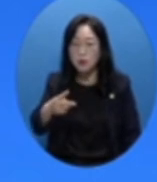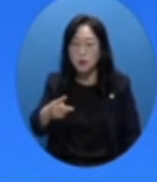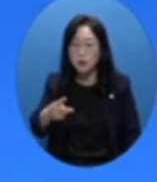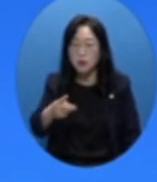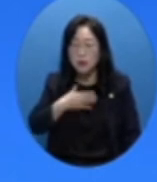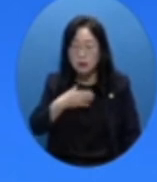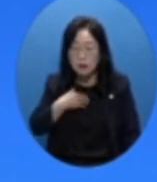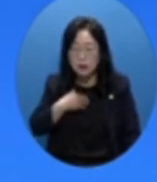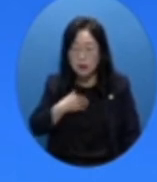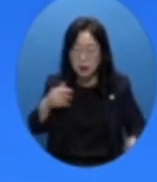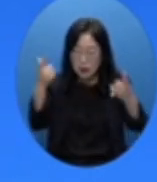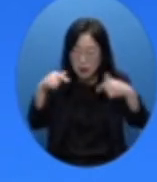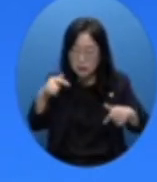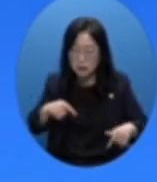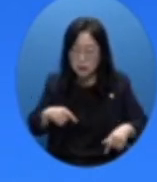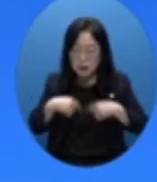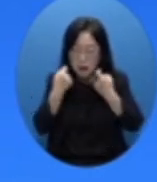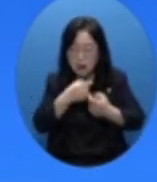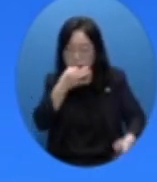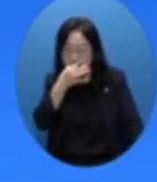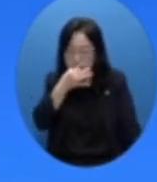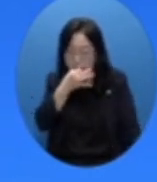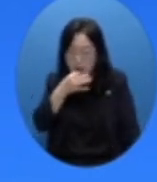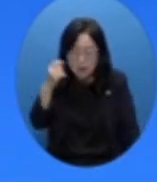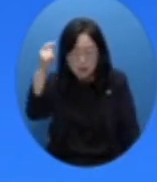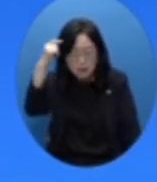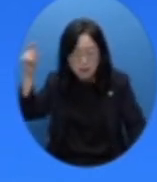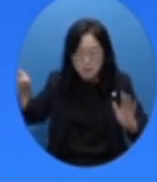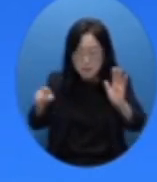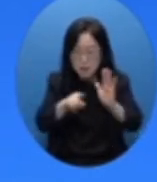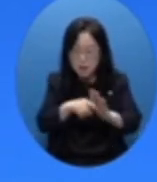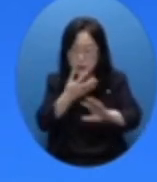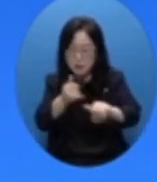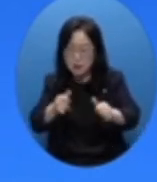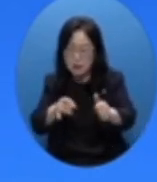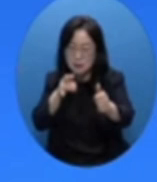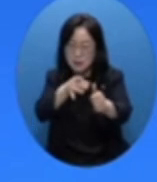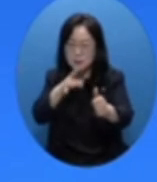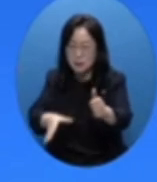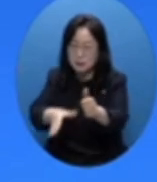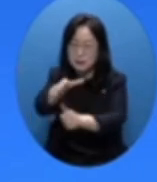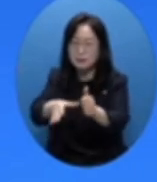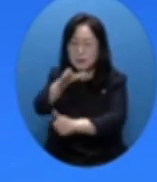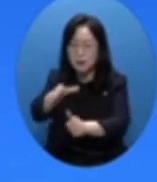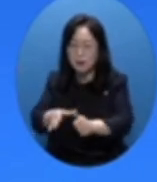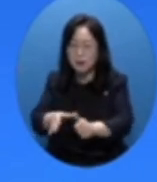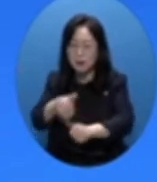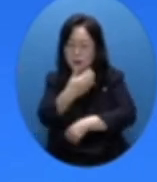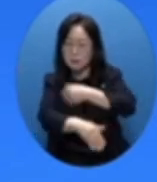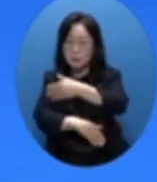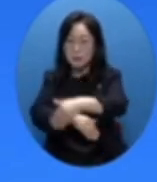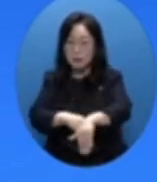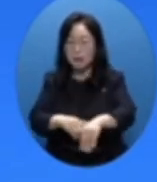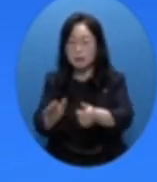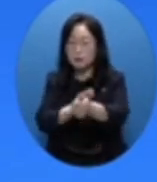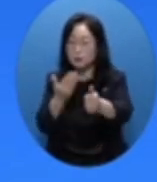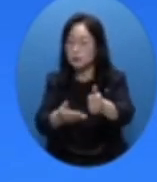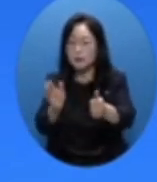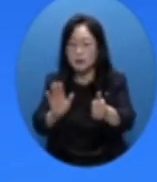나밖에 모르고 부존재 사회의 사라져서 남에게 고통을 주 어려움을 주고 나는 되려 하지 않았고